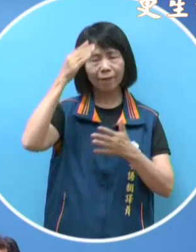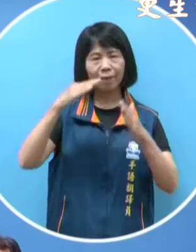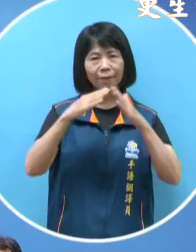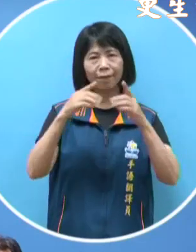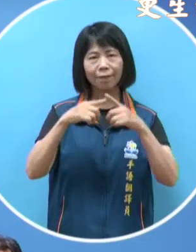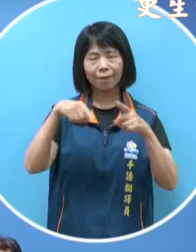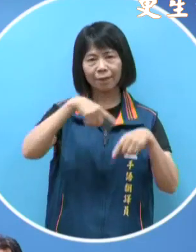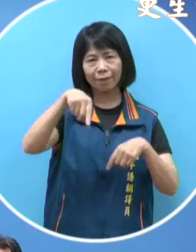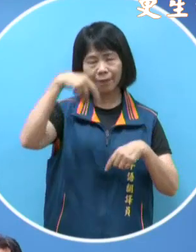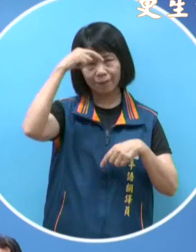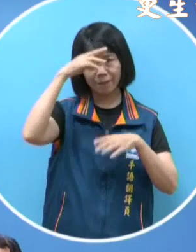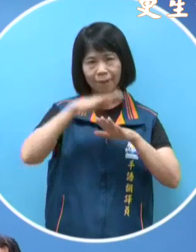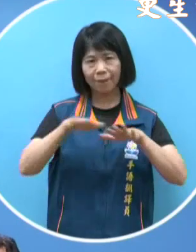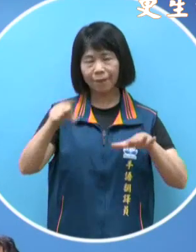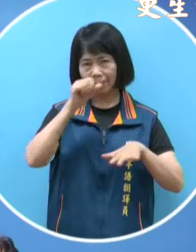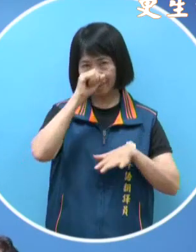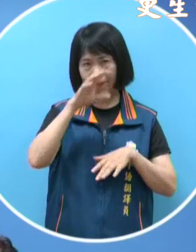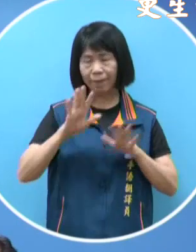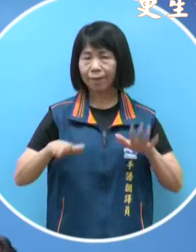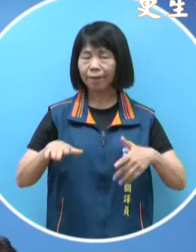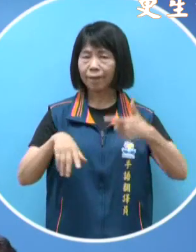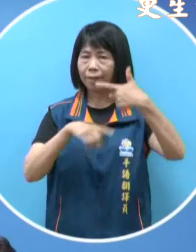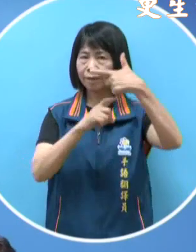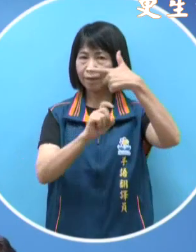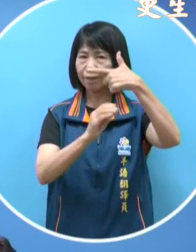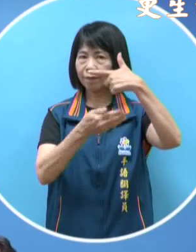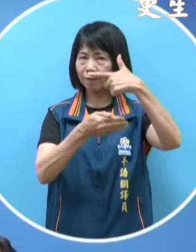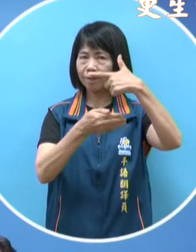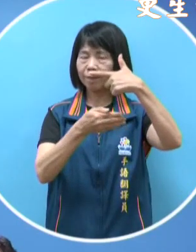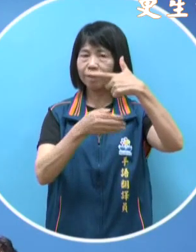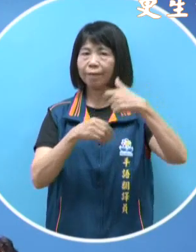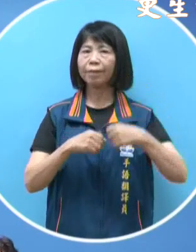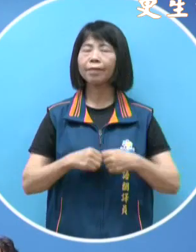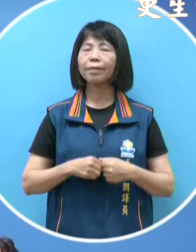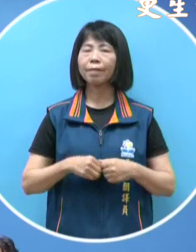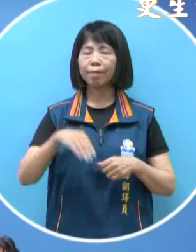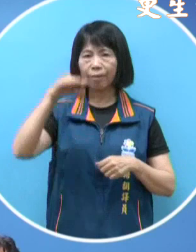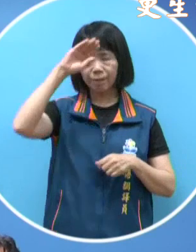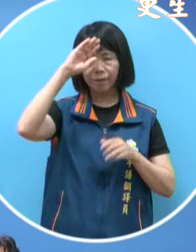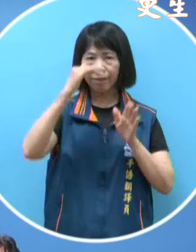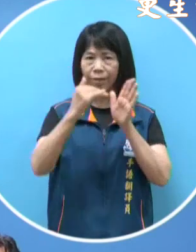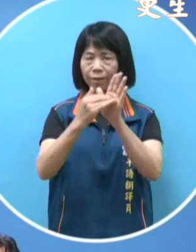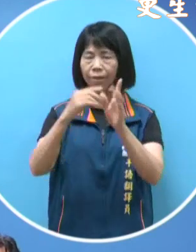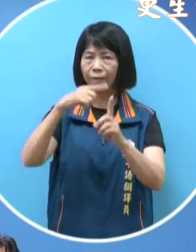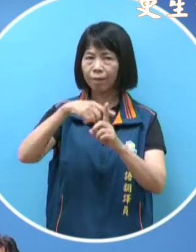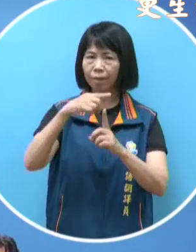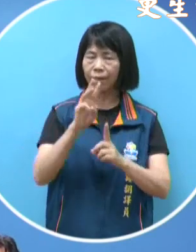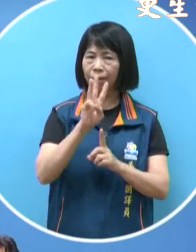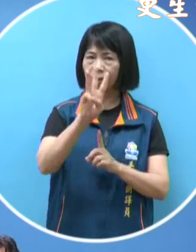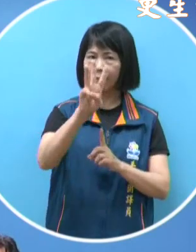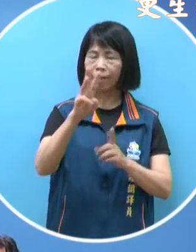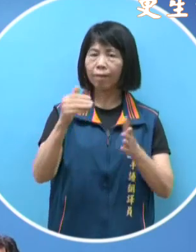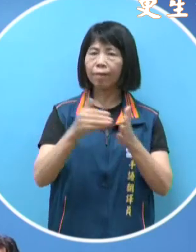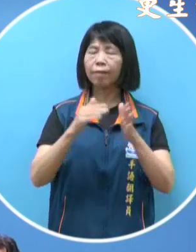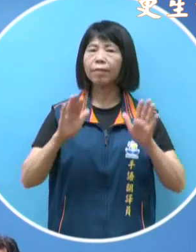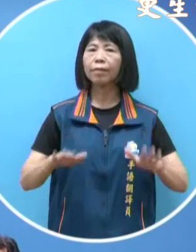大家好，大家午安。今天是6月19号，防疫三级警戒到今